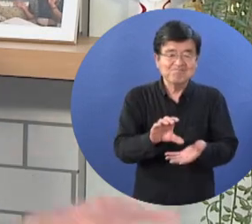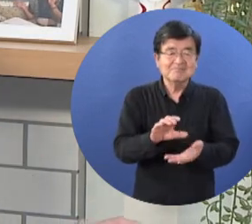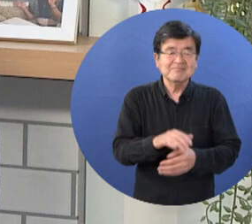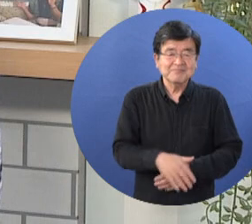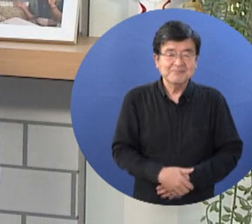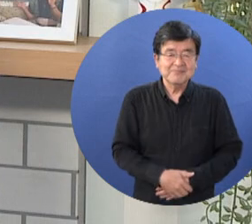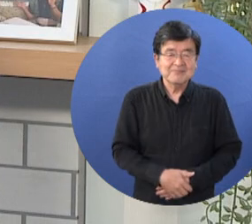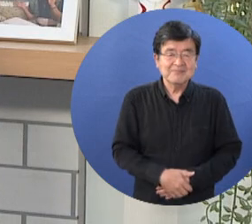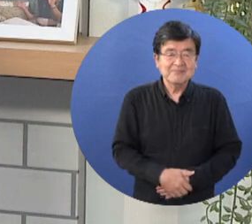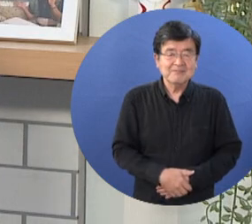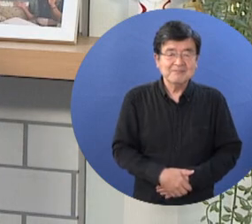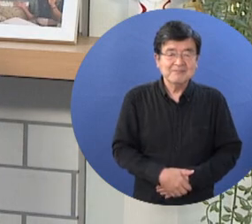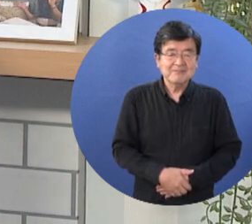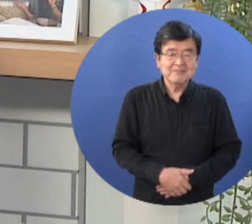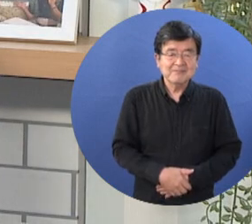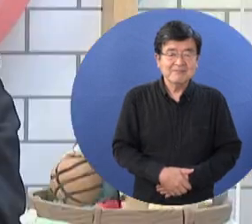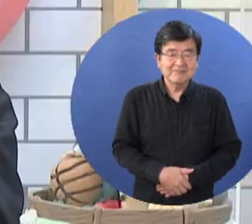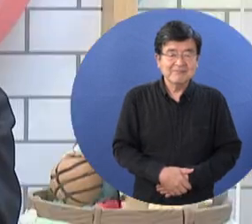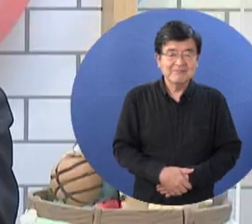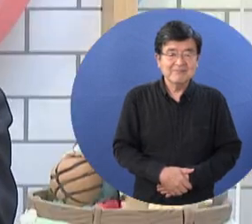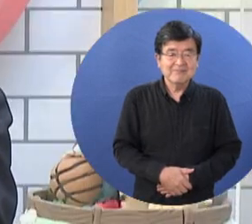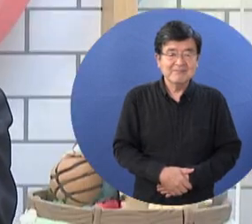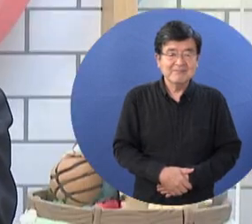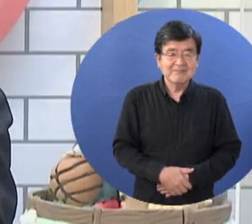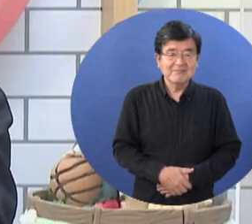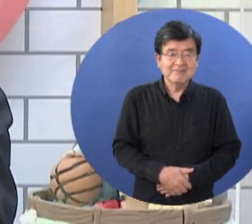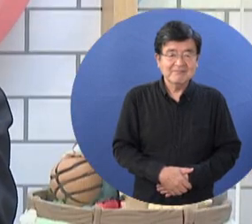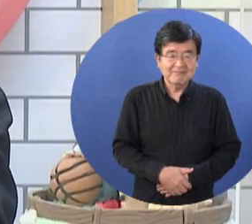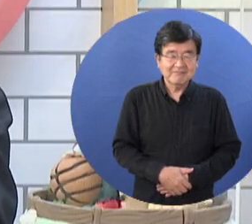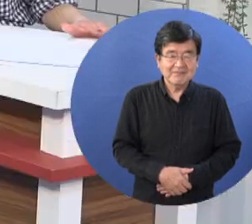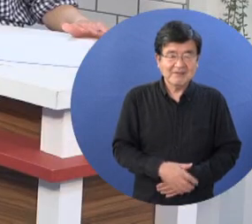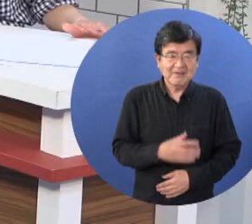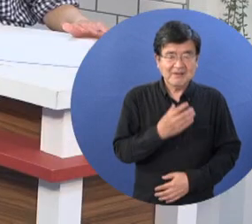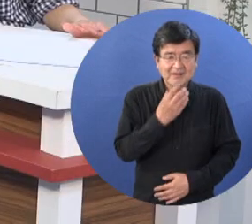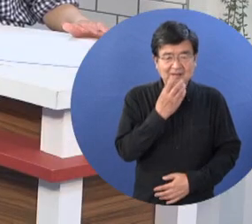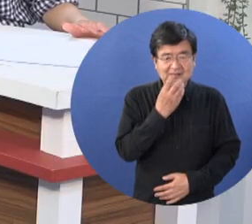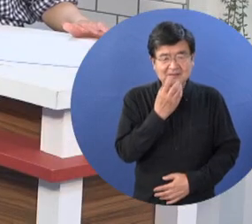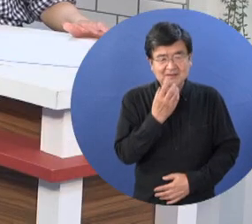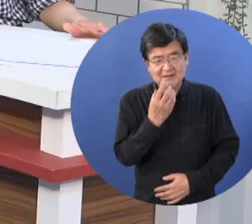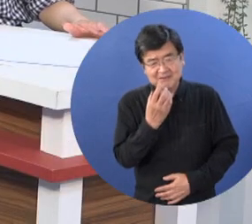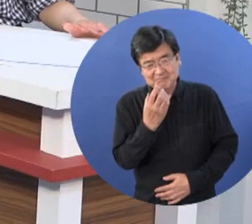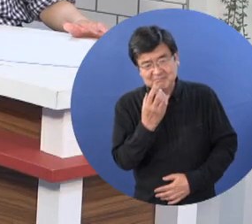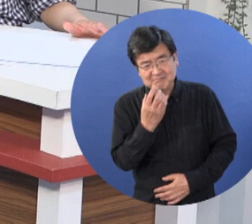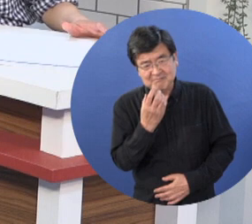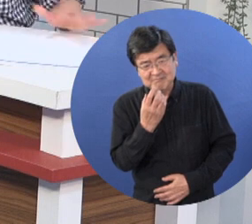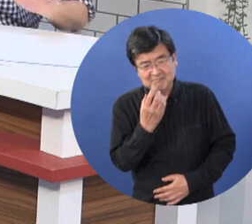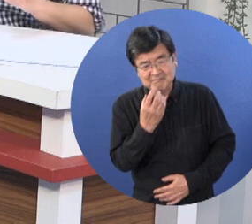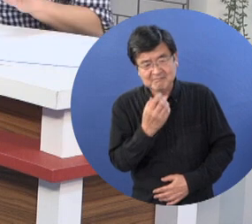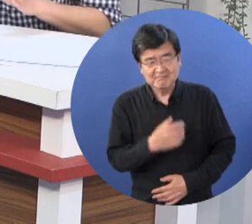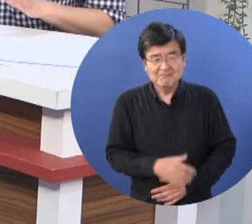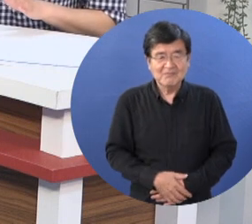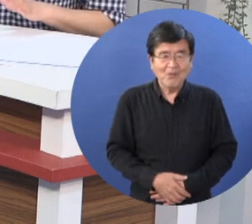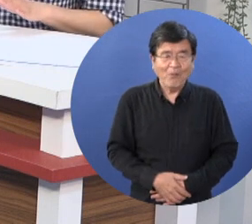展示をされてるんですね。ということは 新幹線や。